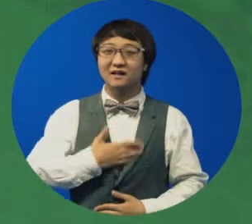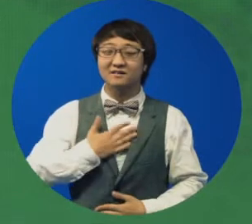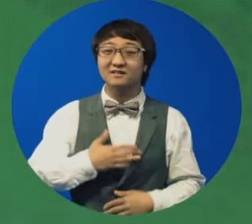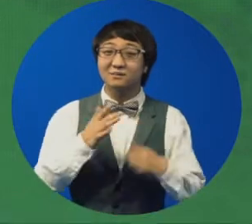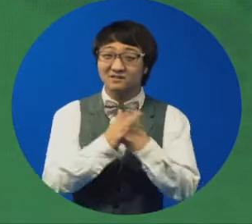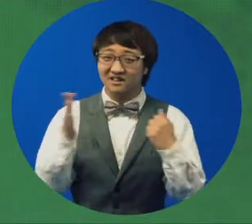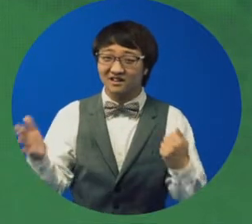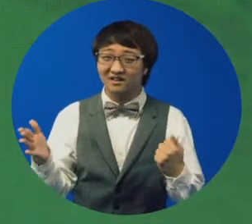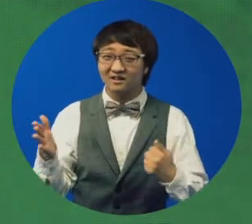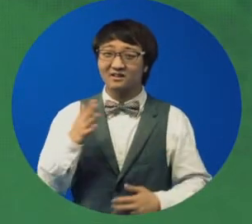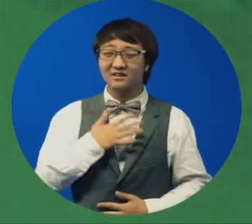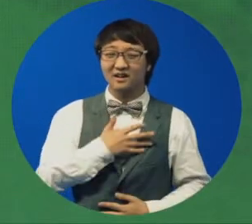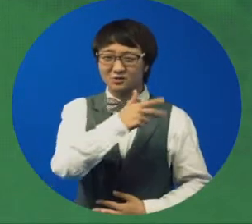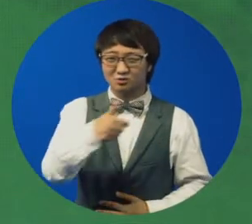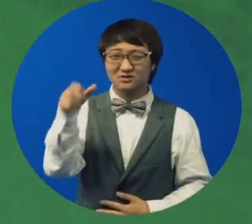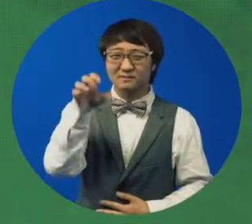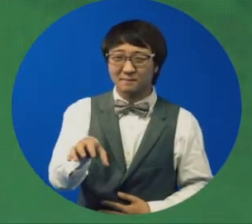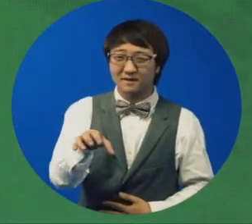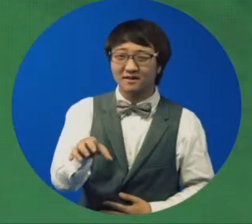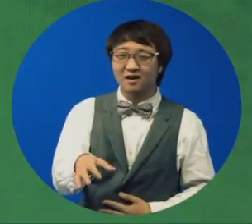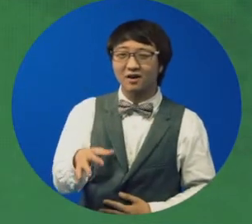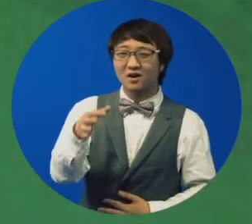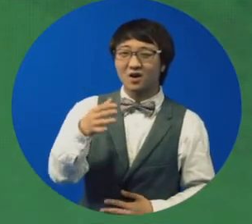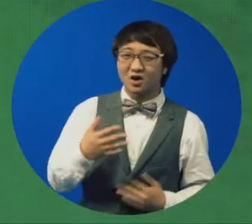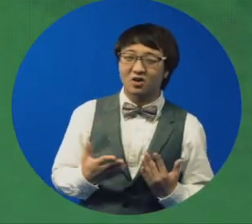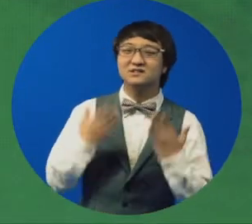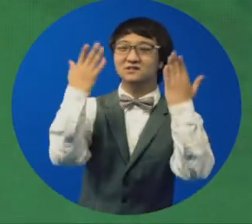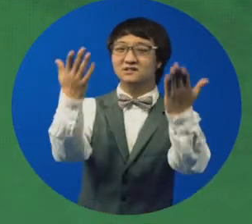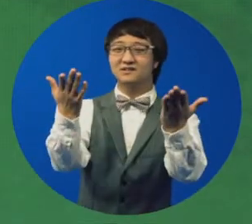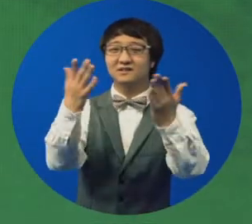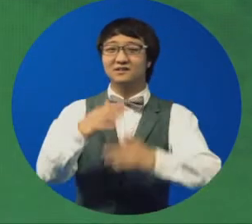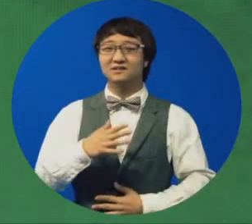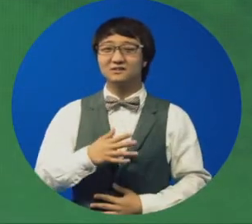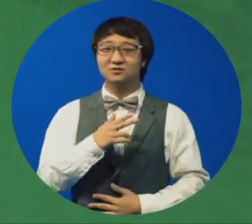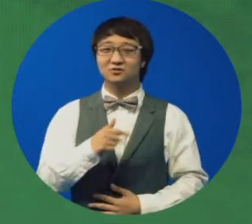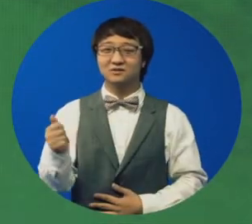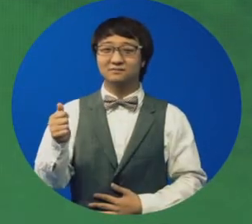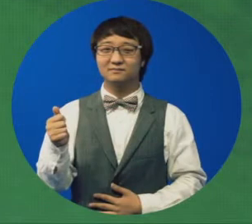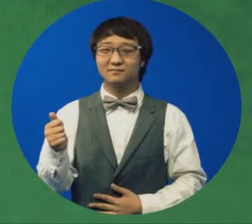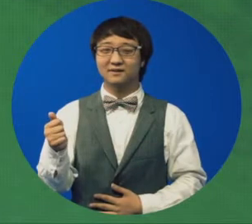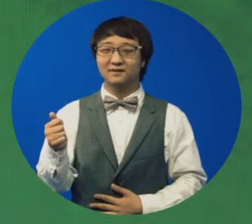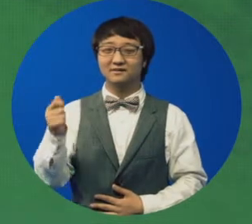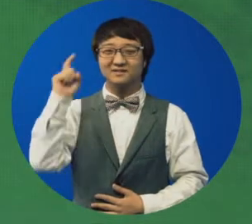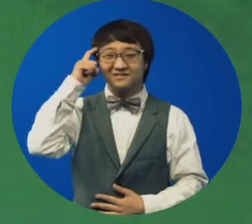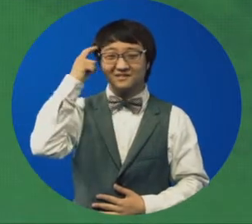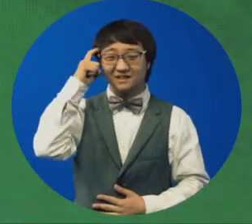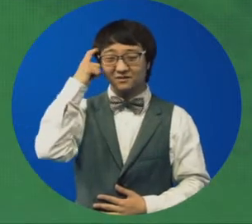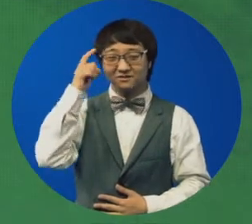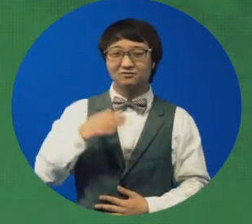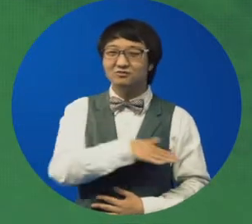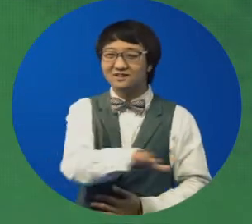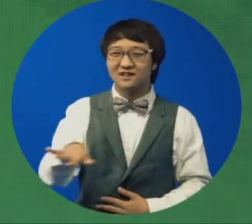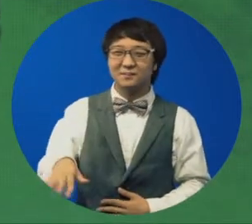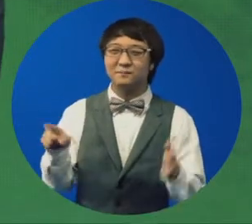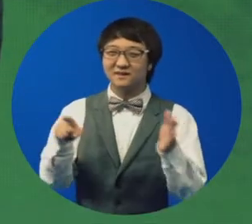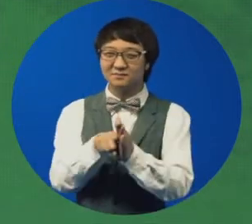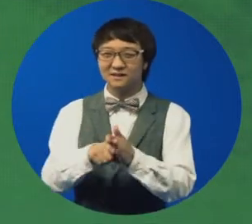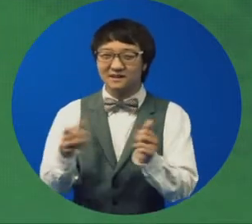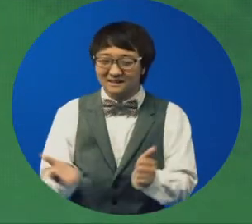앞에 헌신합니다. 그렇게 내 마음을 받으시는 주님을 의식하면서 우리의 믿음이